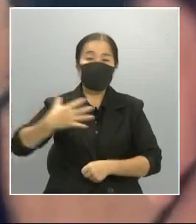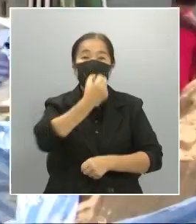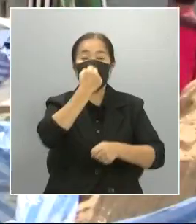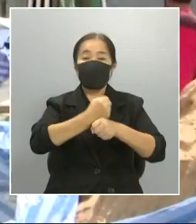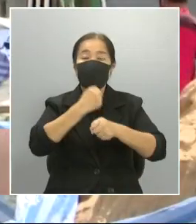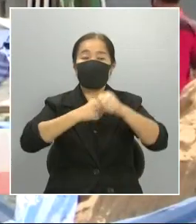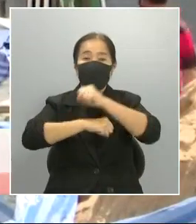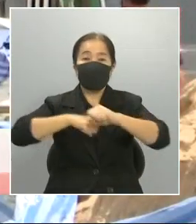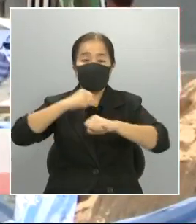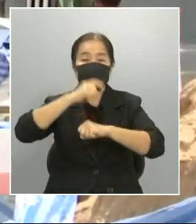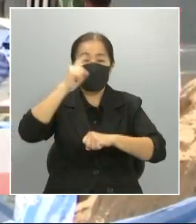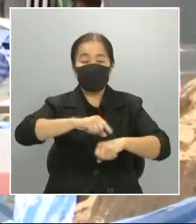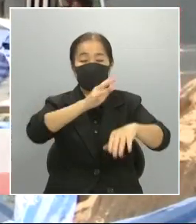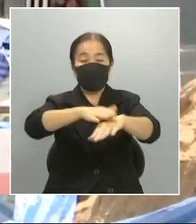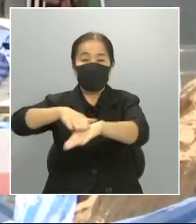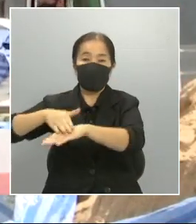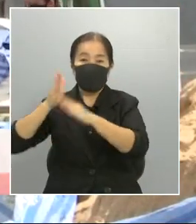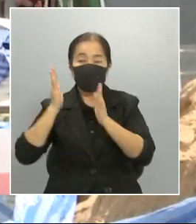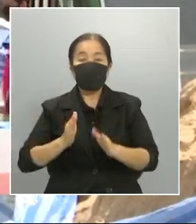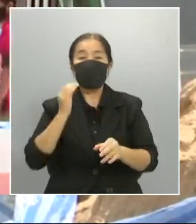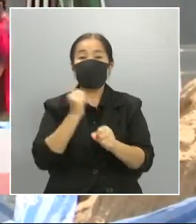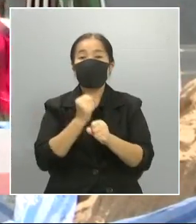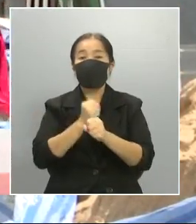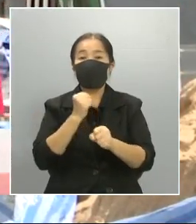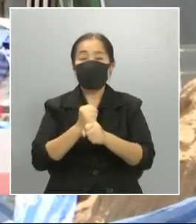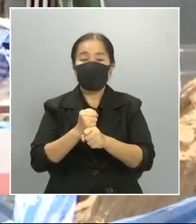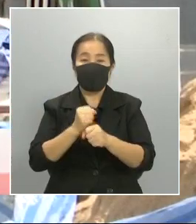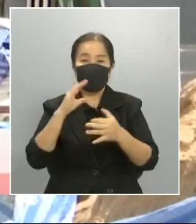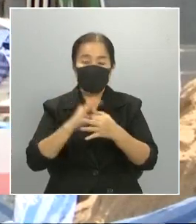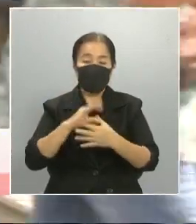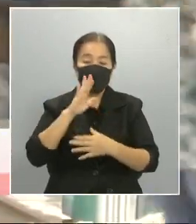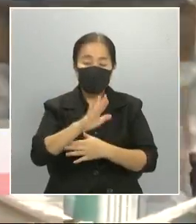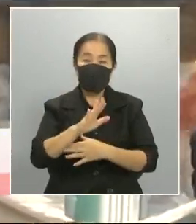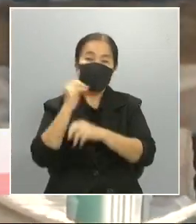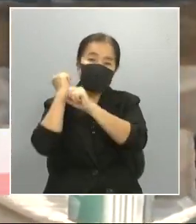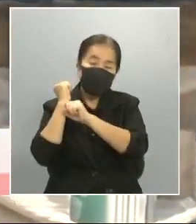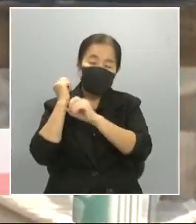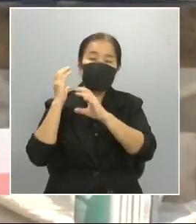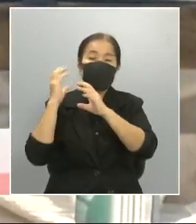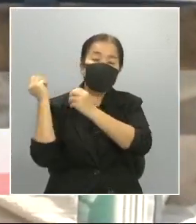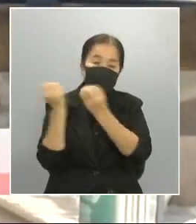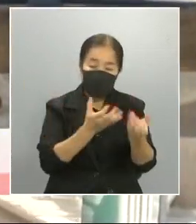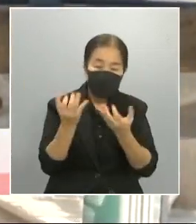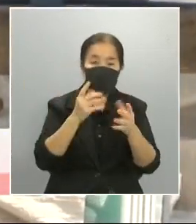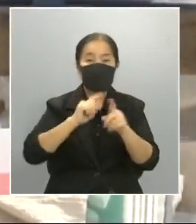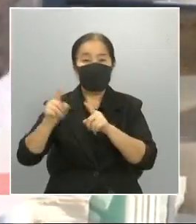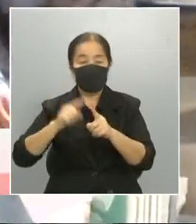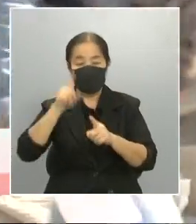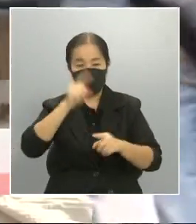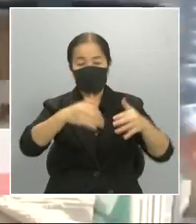เรียกคนงานก่อสร้างนะฮะขอโทษนะเป็นคนงานที่อยู่ในShutterครั้งคนงานแจ้งวัฒนะใช่มากัดตัวนะ